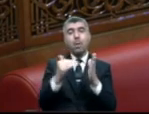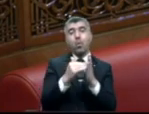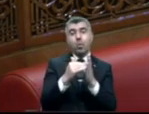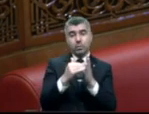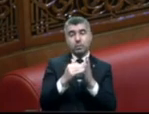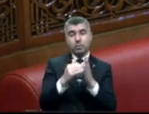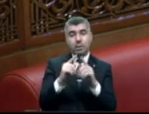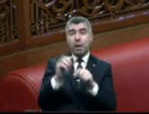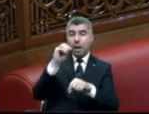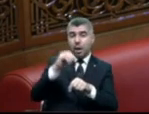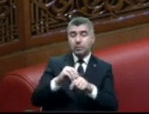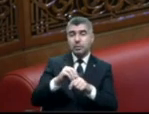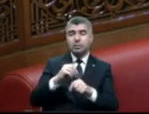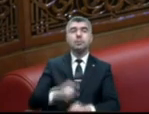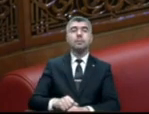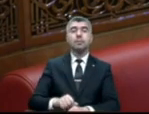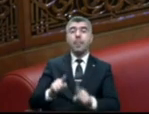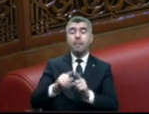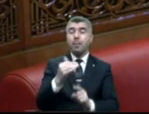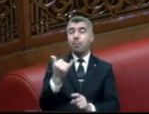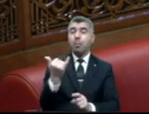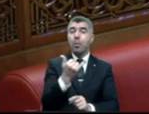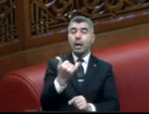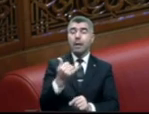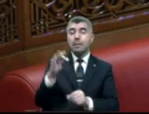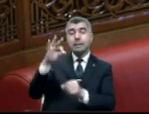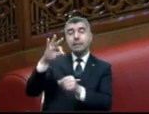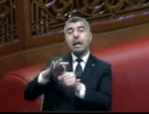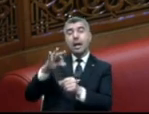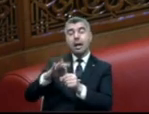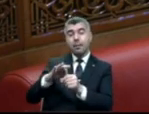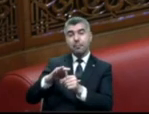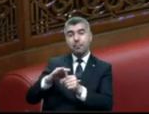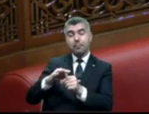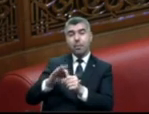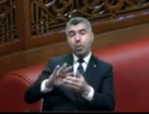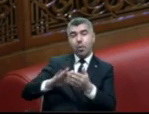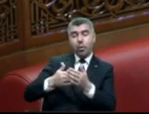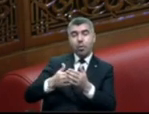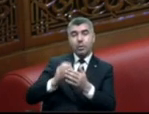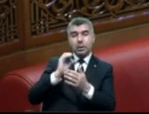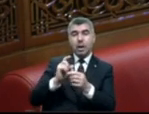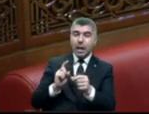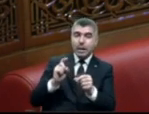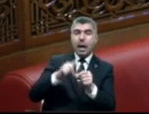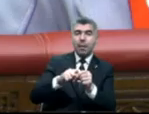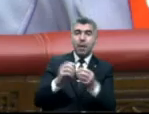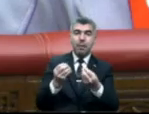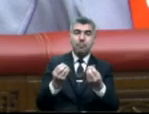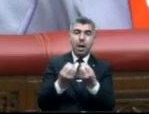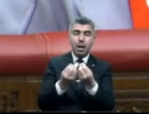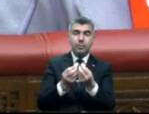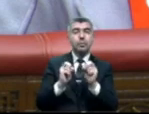حالة العود. ونظرا لأهمية الانتخابات المندوبي الأجراء في تعزيز الديمقراطية التشاركية